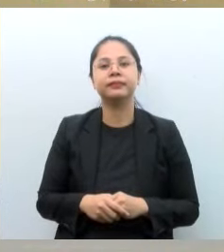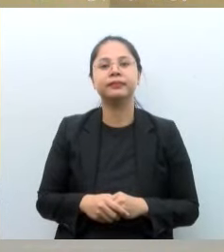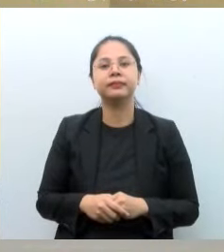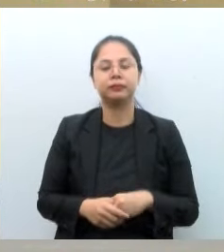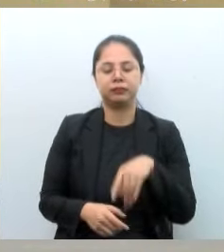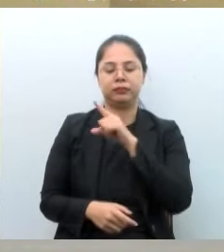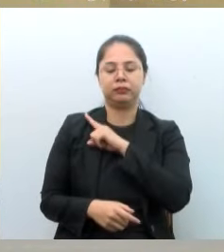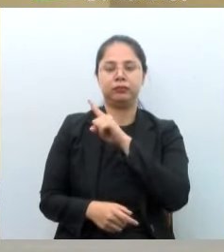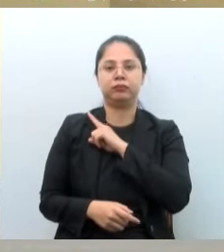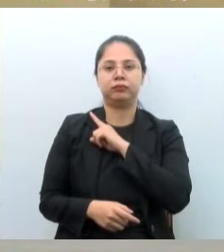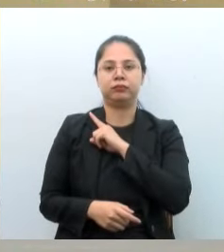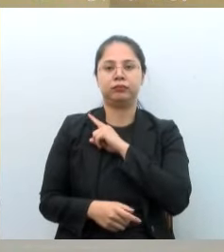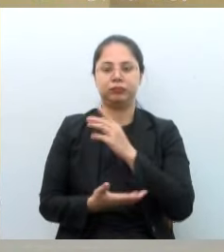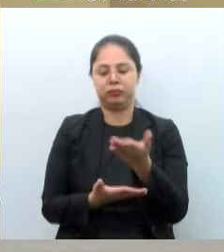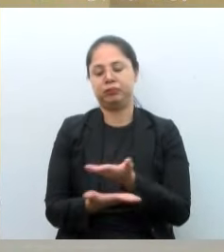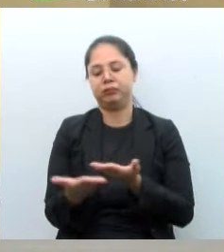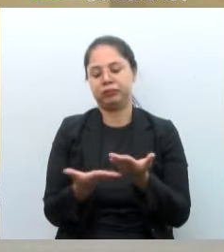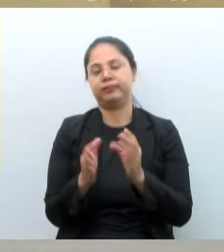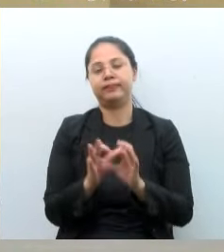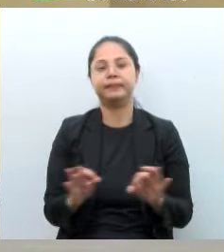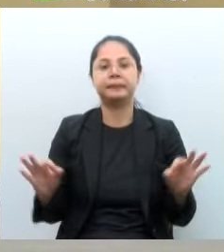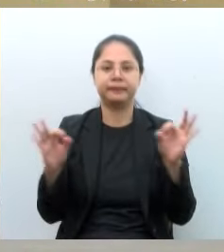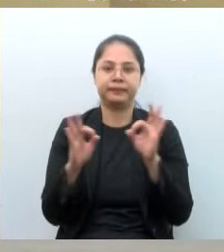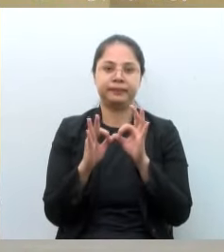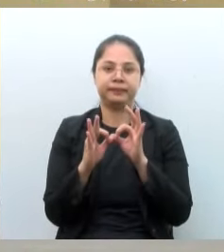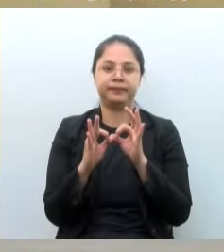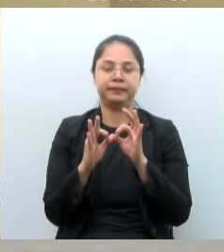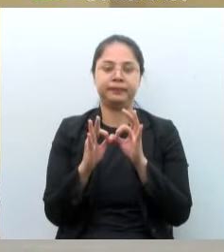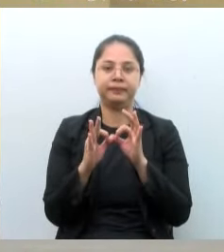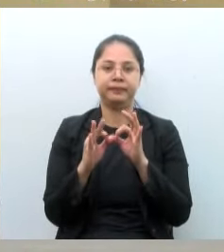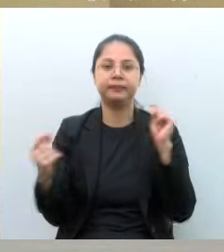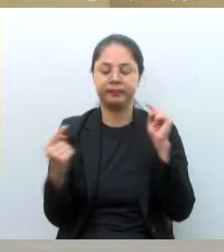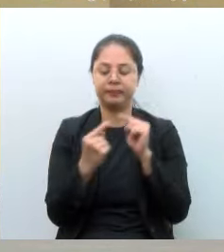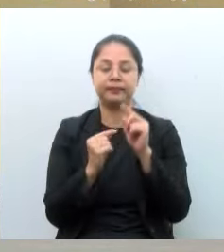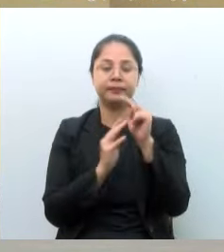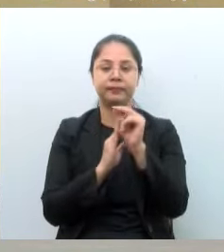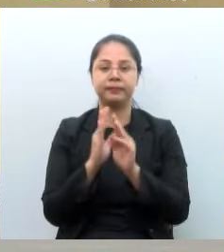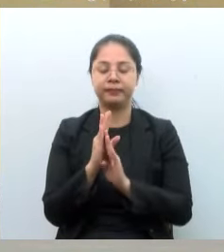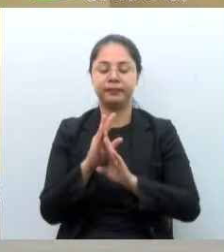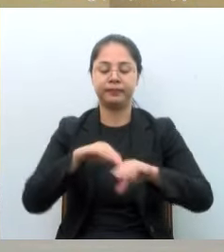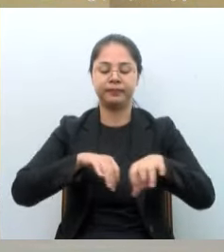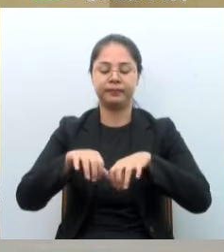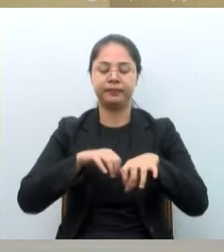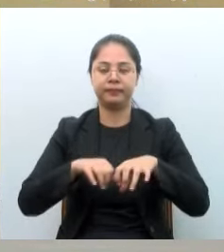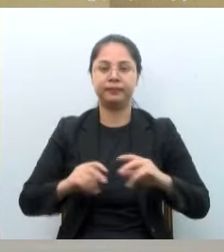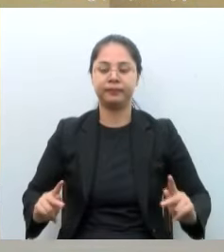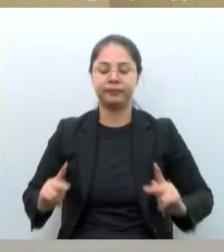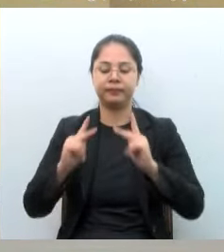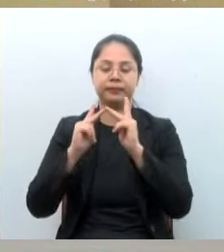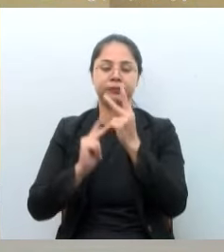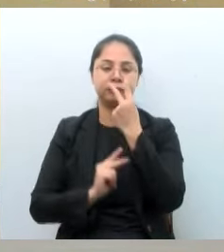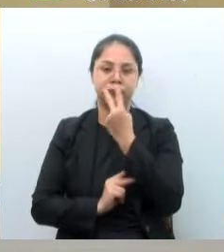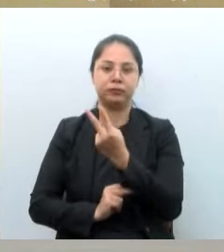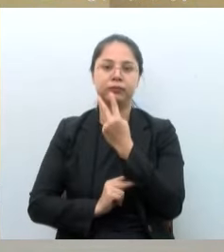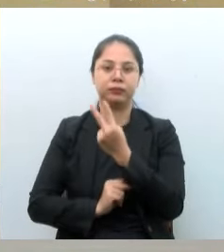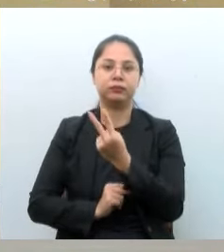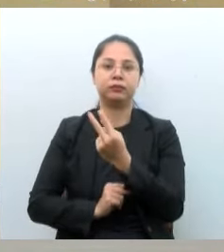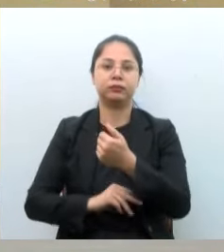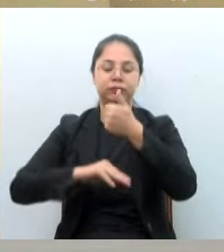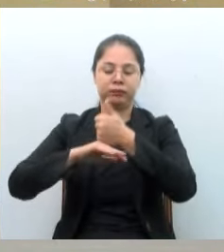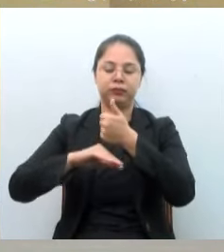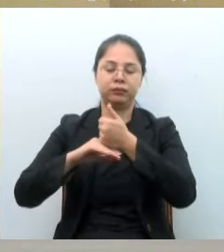กิจที่เราจะต้องนำมาพิจารณาประกอบก็คือเรื่องของการตอบสนองนโยบายในการบริหารกระทรวงนะครับซึ่งทางรัฐมนตรี